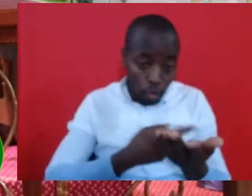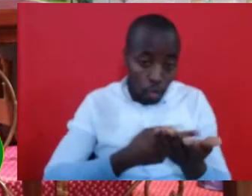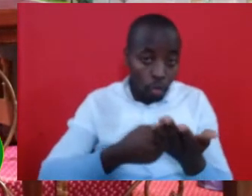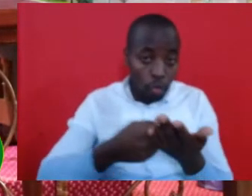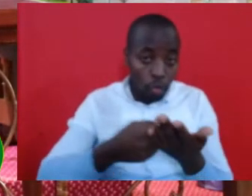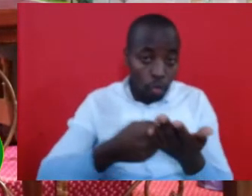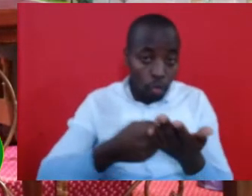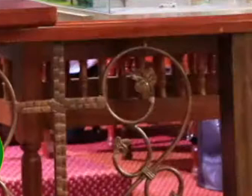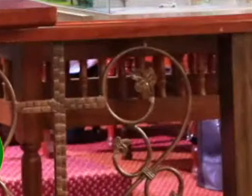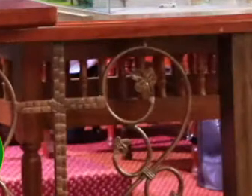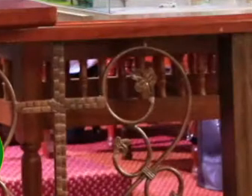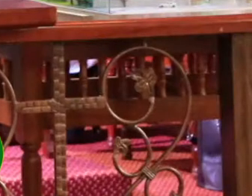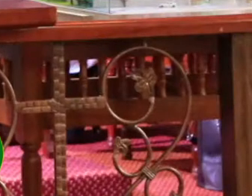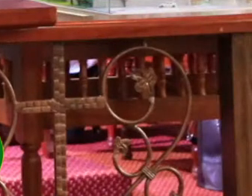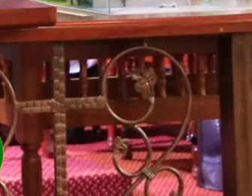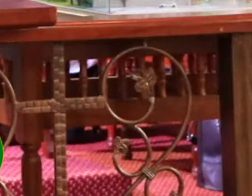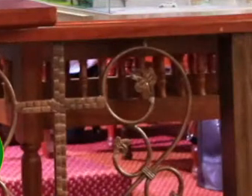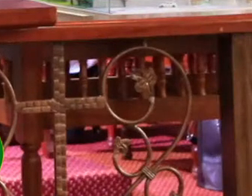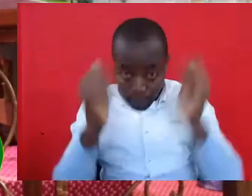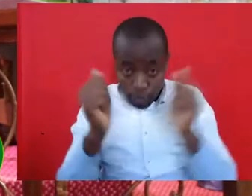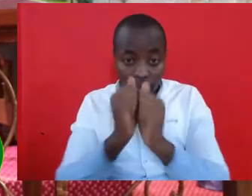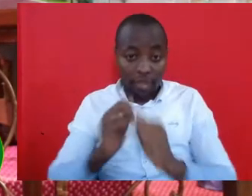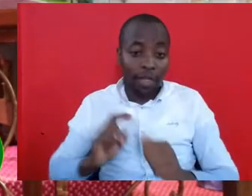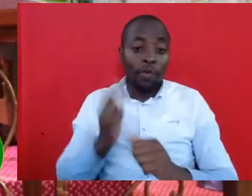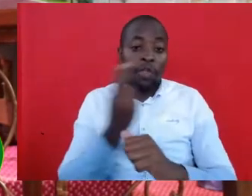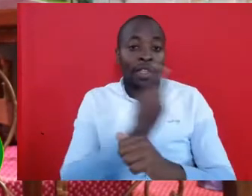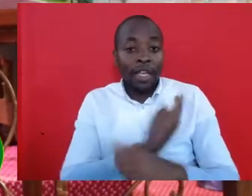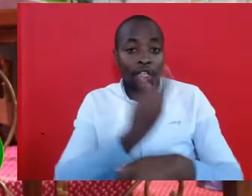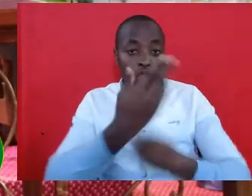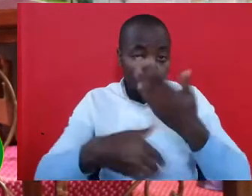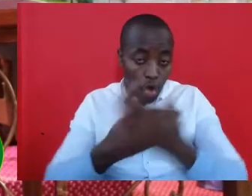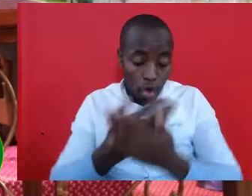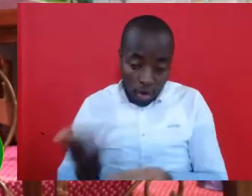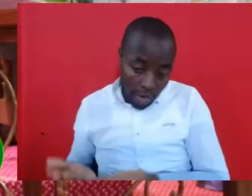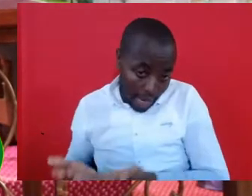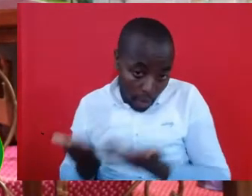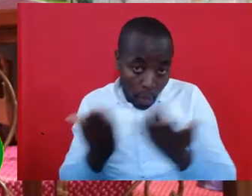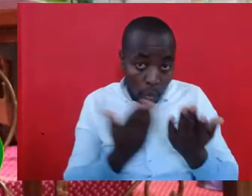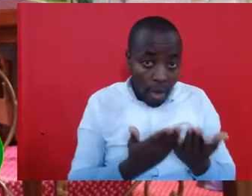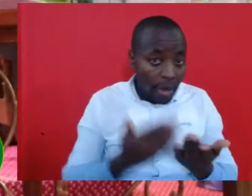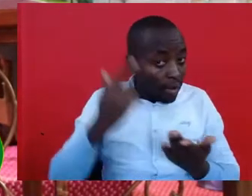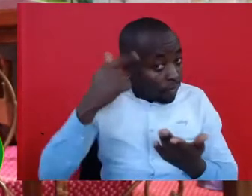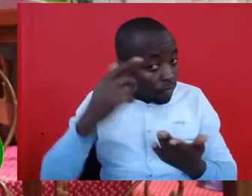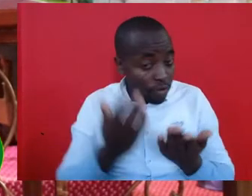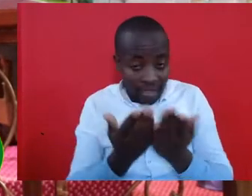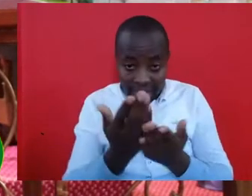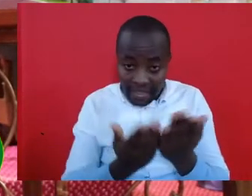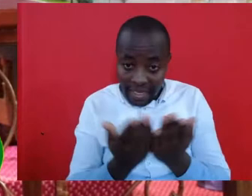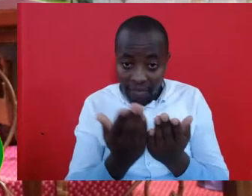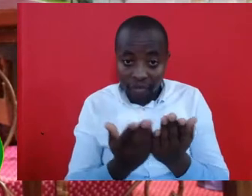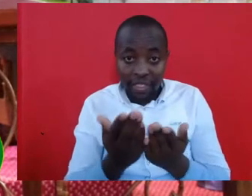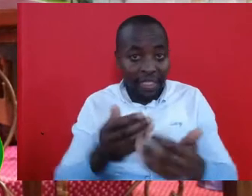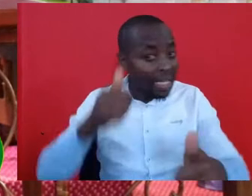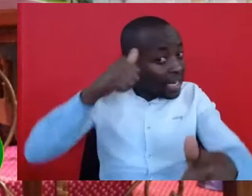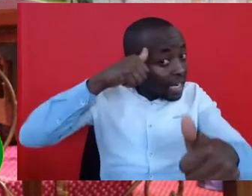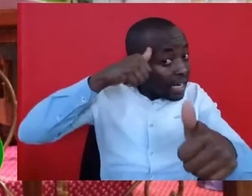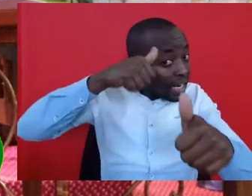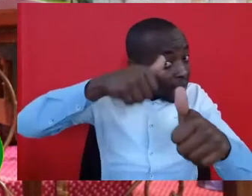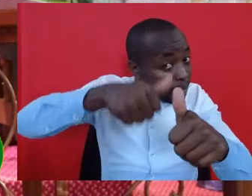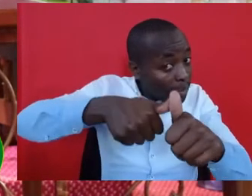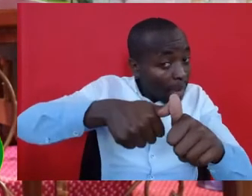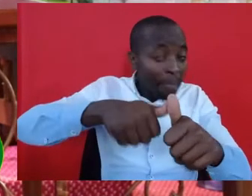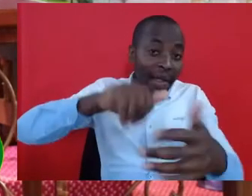atakuwa pamoja nasi na nyote mwalikwa katika ibada ile. Tungependa pia kuwakumbusha ya kuwa